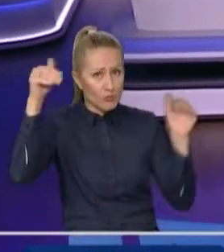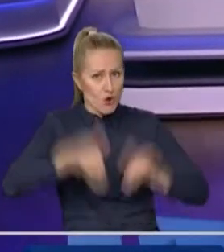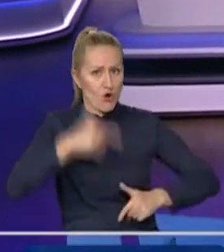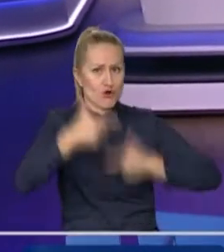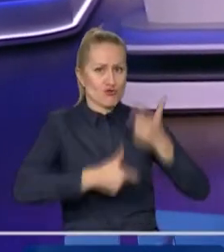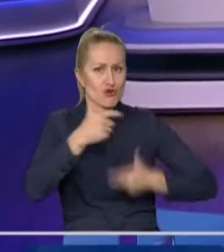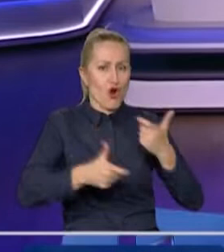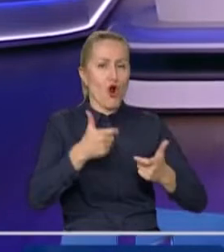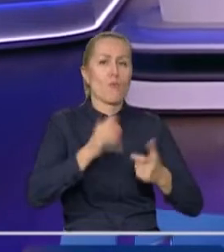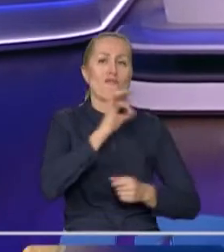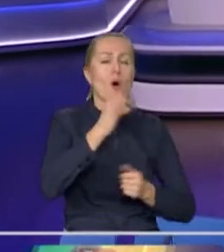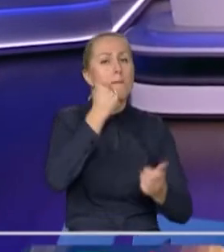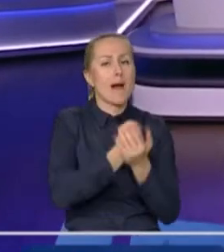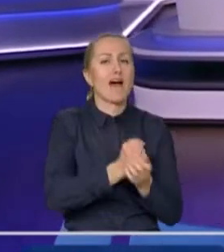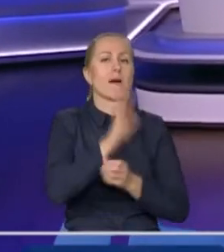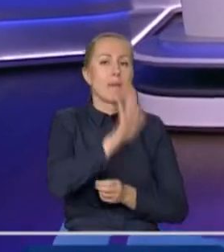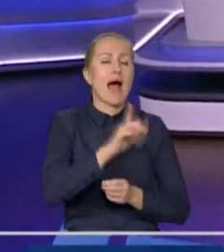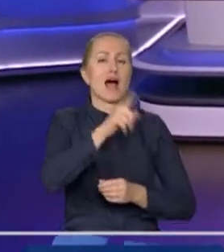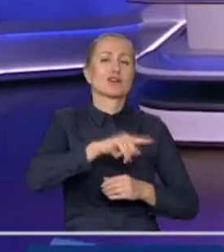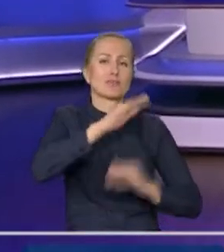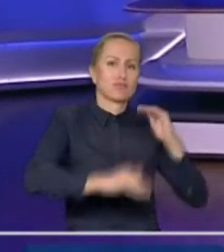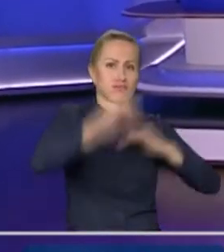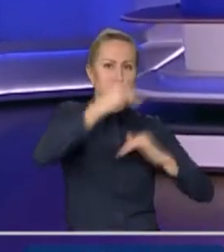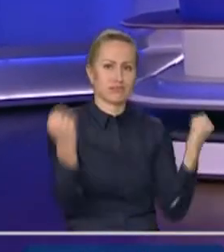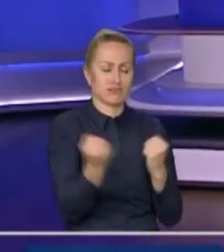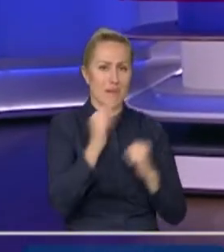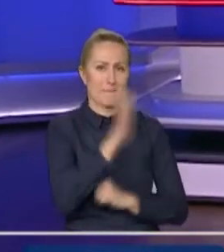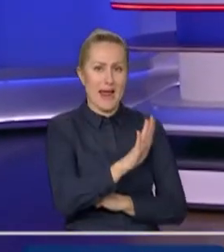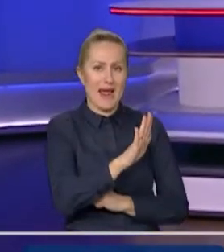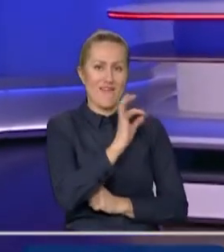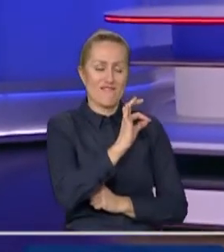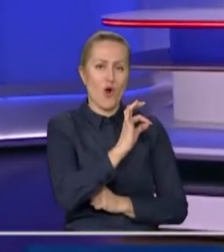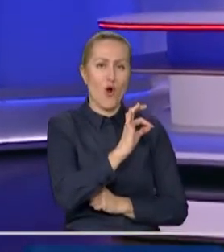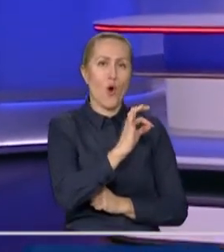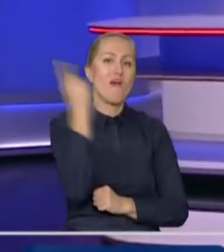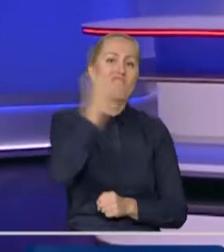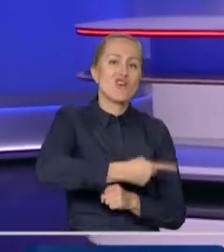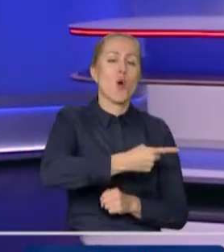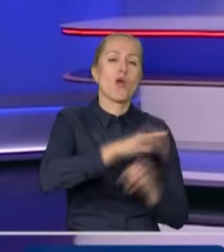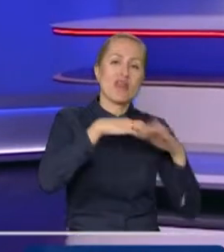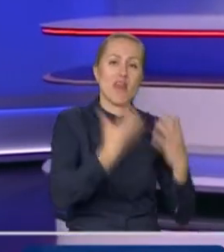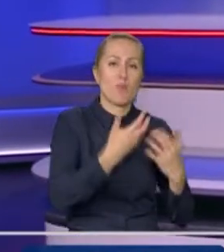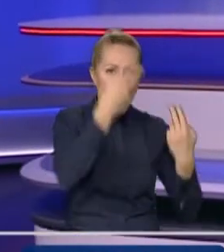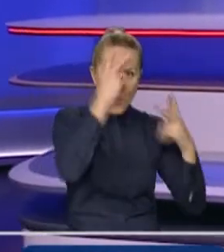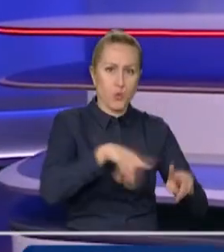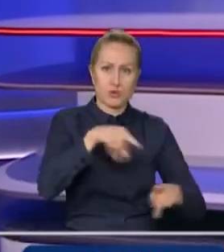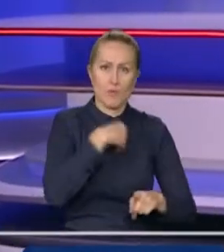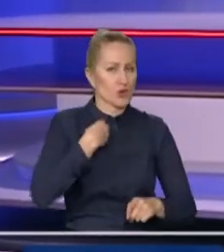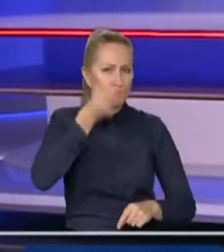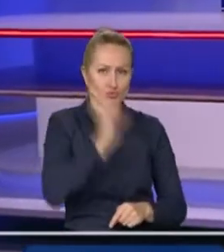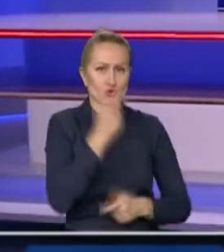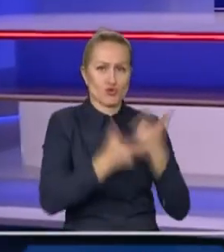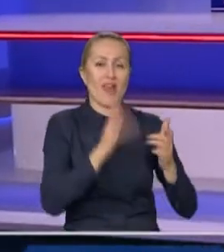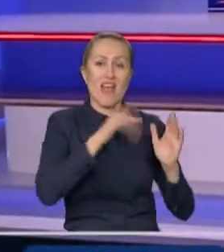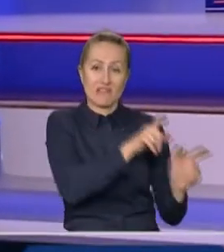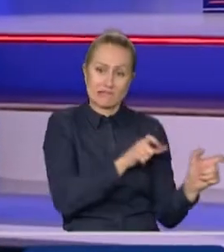korzystać ze swojego prawa, ze struktury i hierarchii. Ich, prawda, wyroki Trybunału są uznawane. W Polsce nawet się